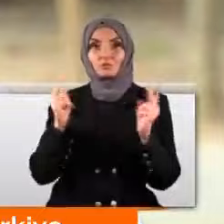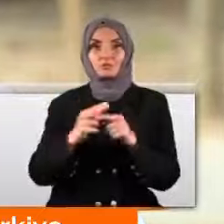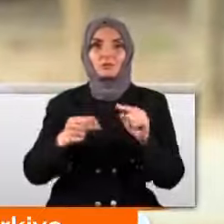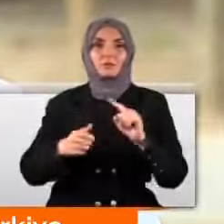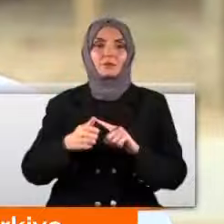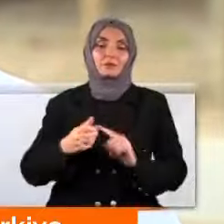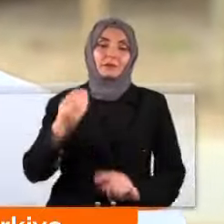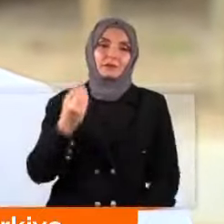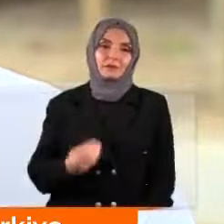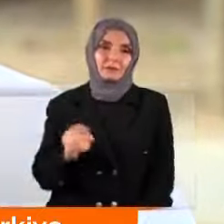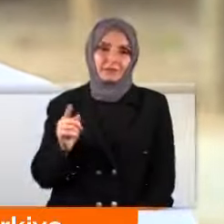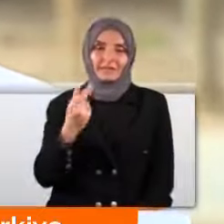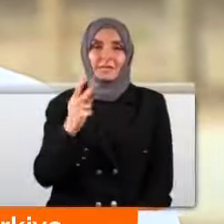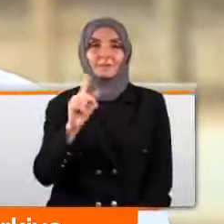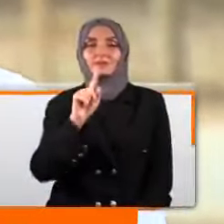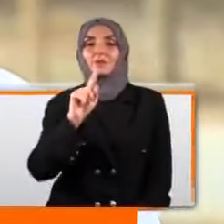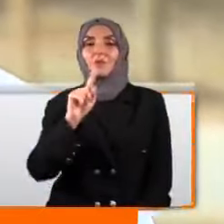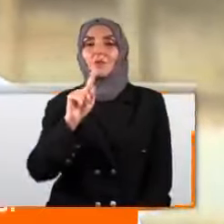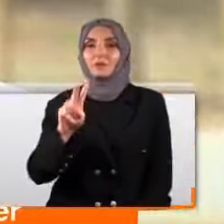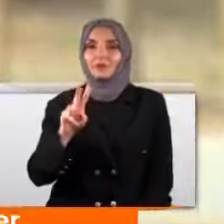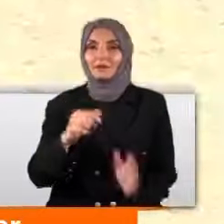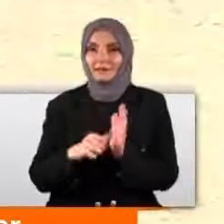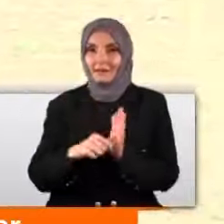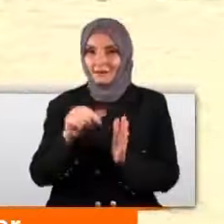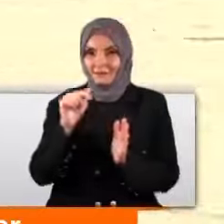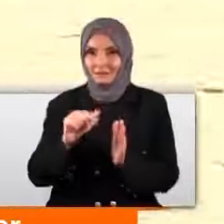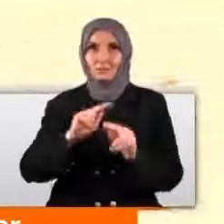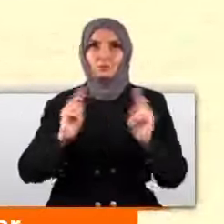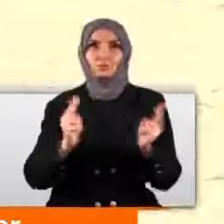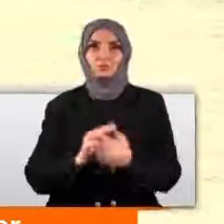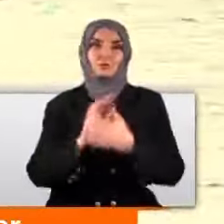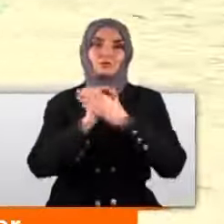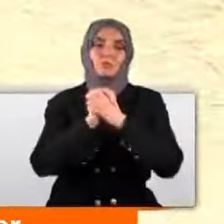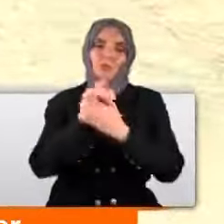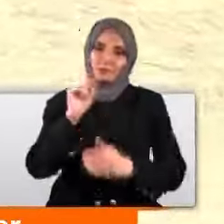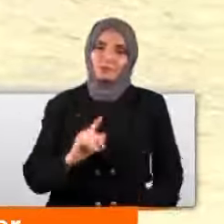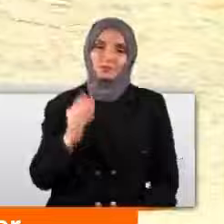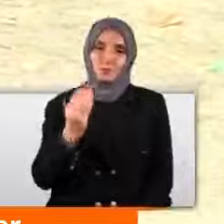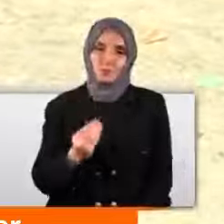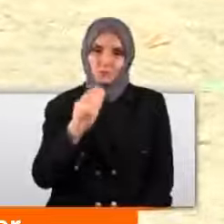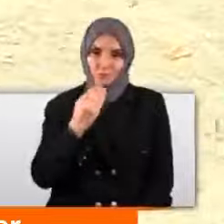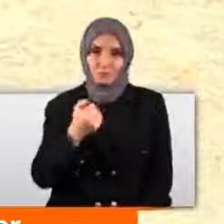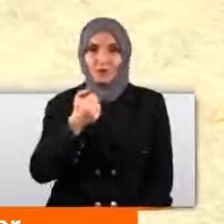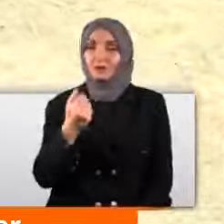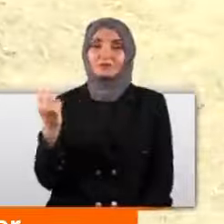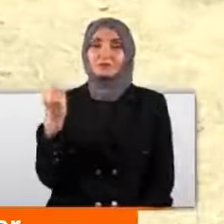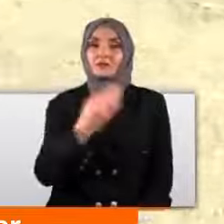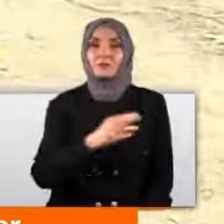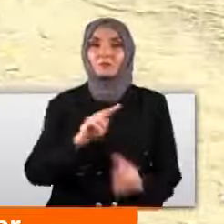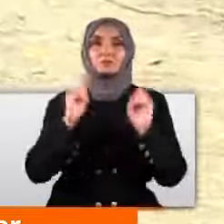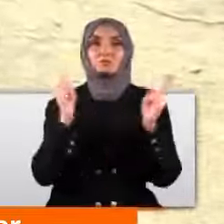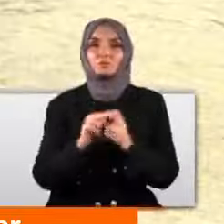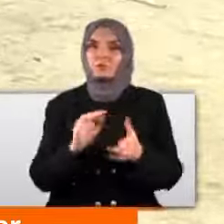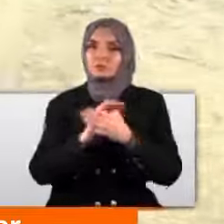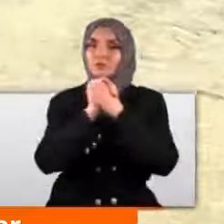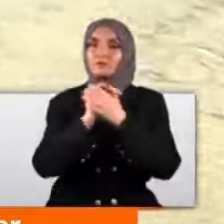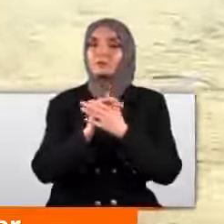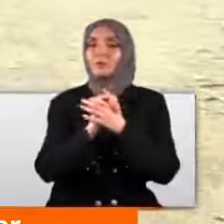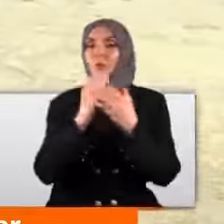şampiyonluğumu 2012 yılında Tombe Chuan stilinde elde ettim. Necmettin Erbakan Akyüz 6 kere dünya şampiyonu oldu.